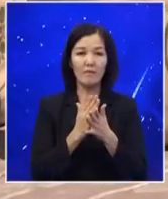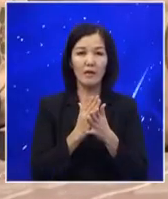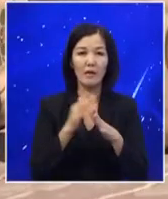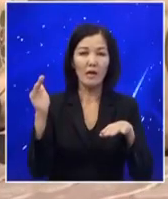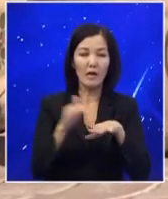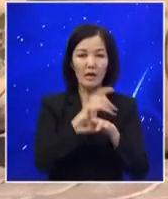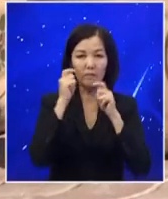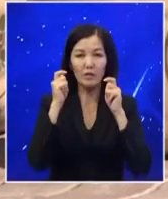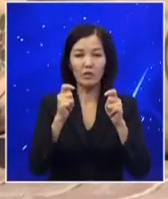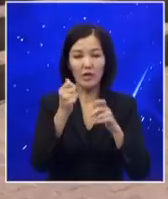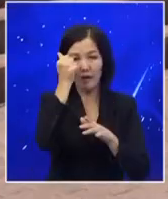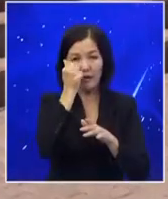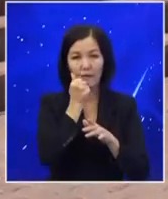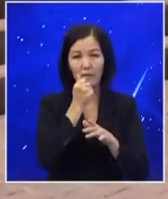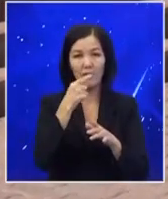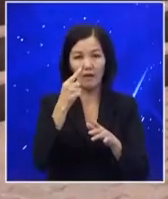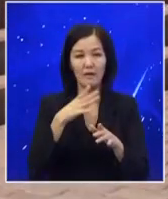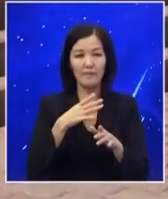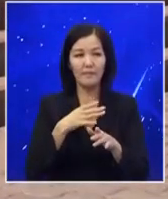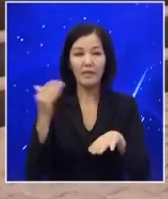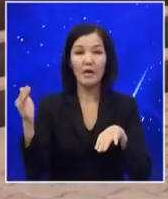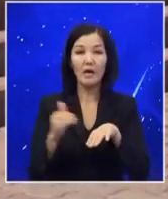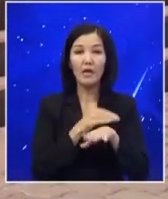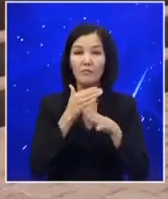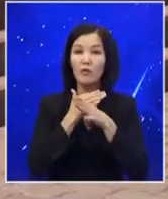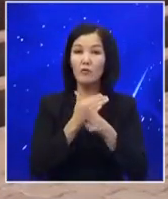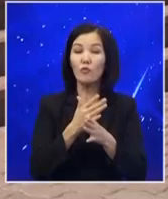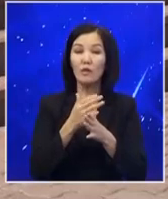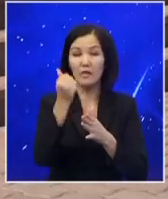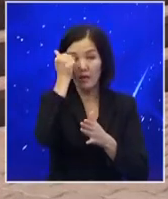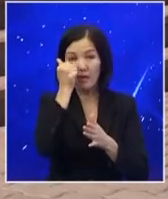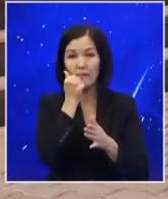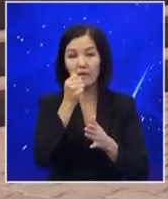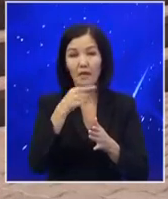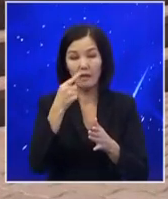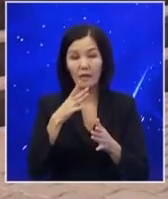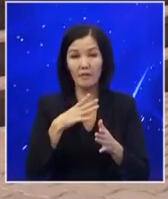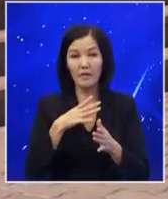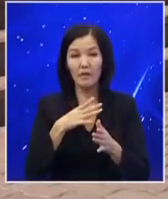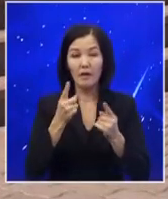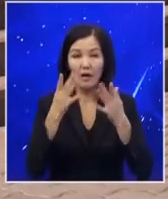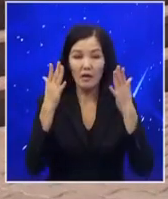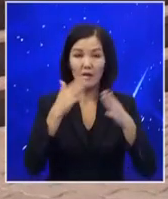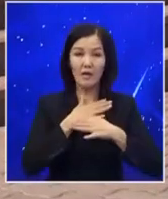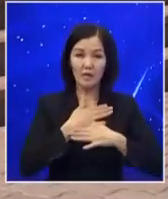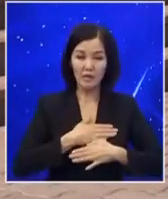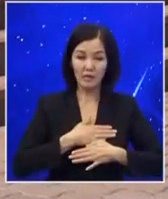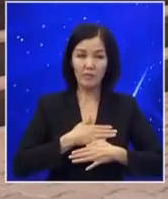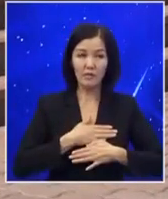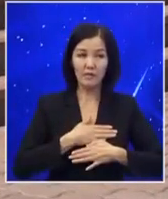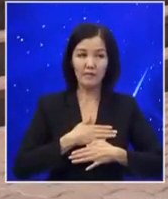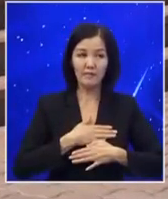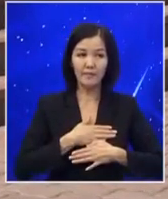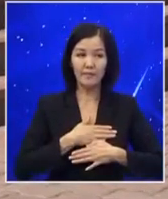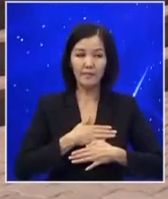жатқан жақсылыққа айтар алғысы көп. Қайырымдылық көмегіне рахмет айтамыз. Алла разы болсын,